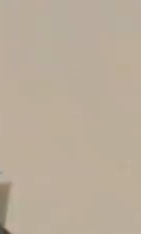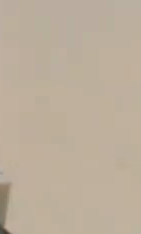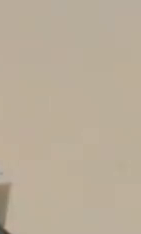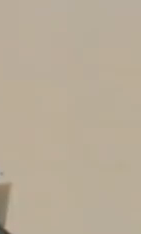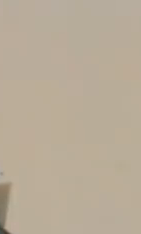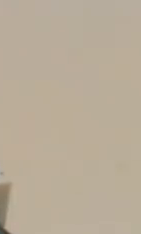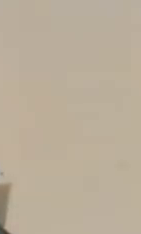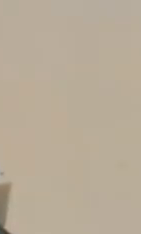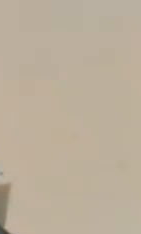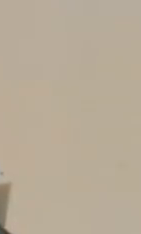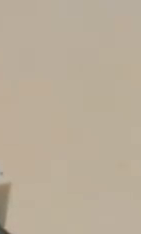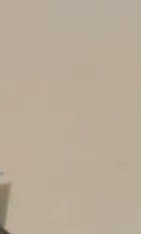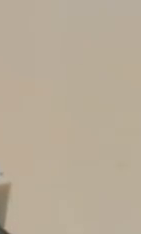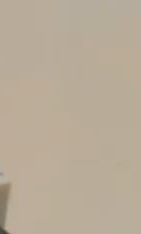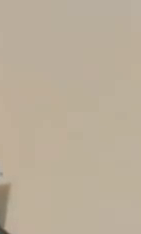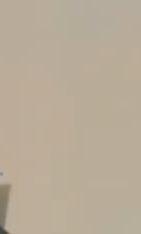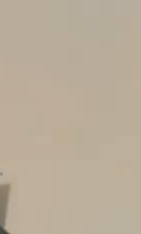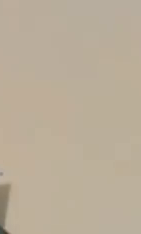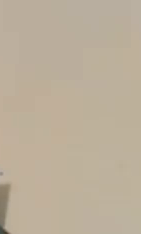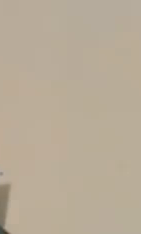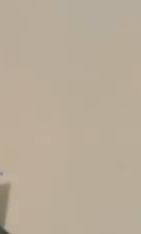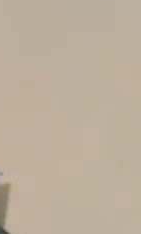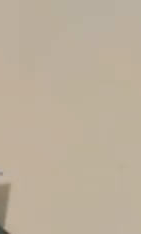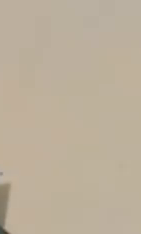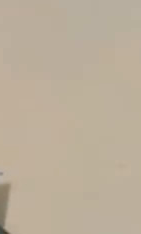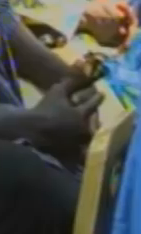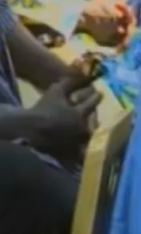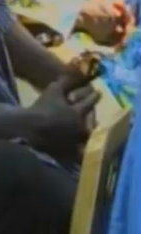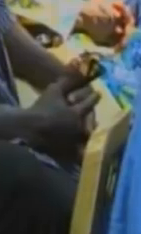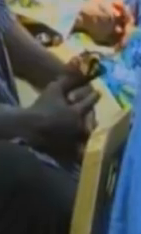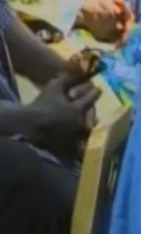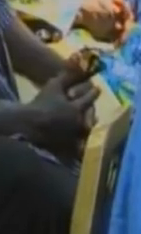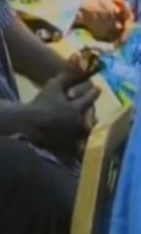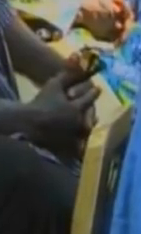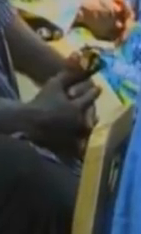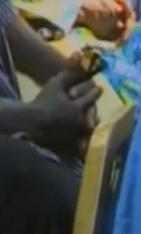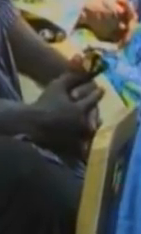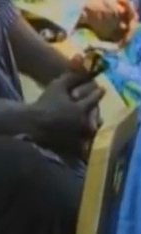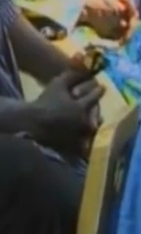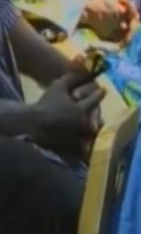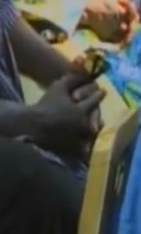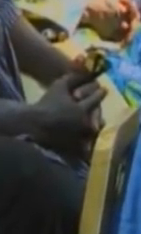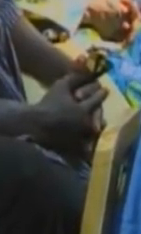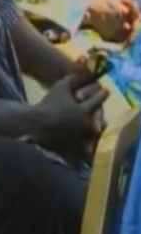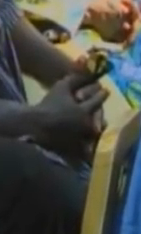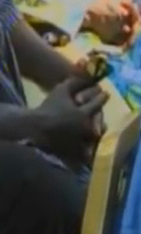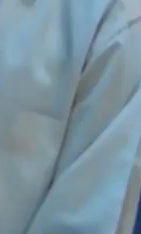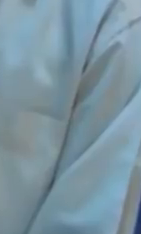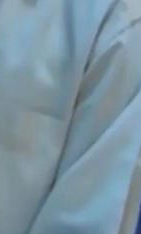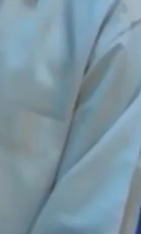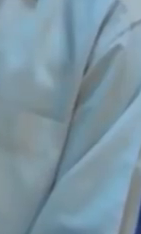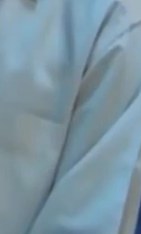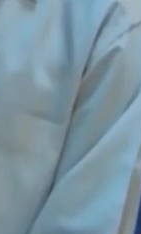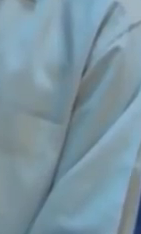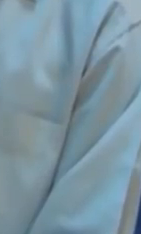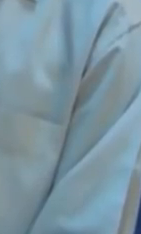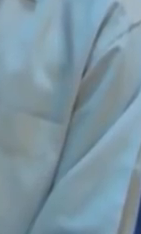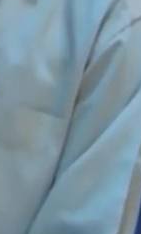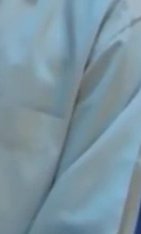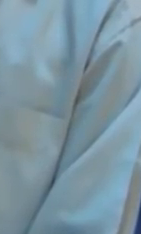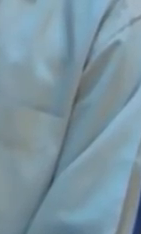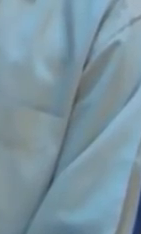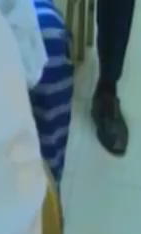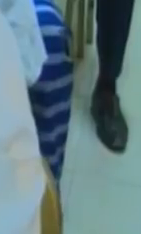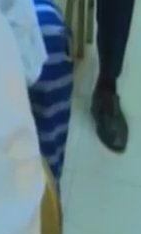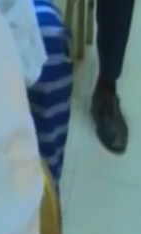société. Pour renforcer la cohésion sociale mise à rude épreuve par la dégradation de la situation sécuritaire, les associations